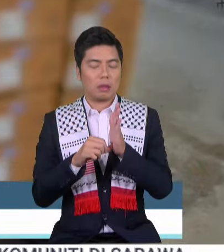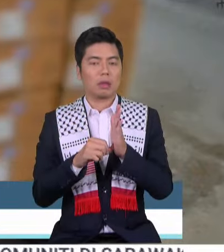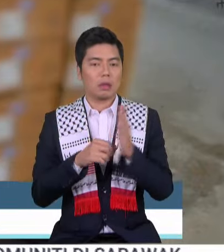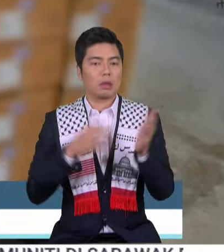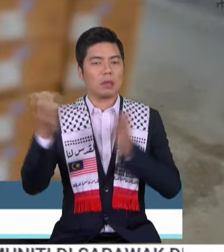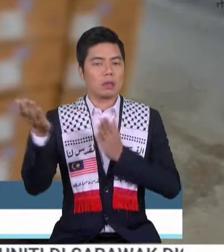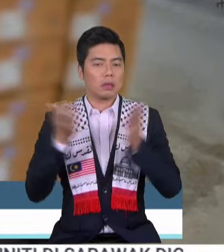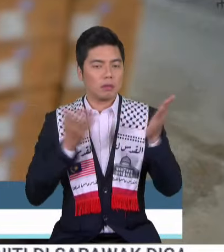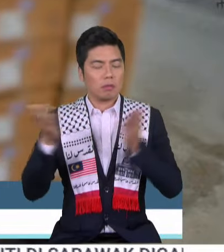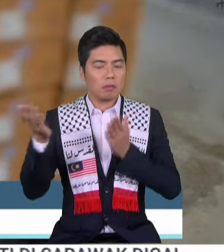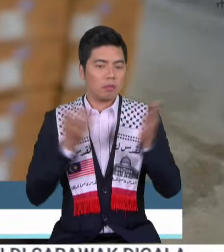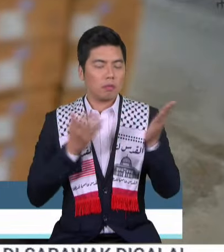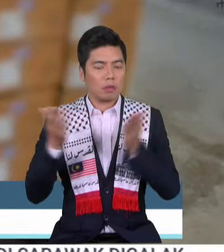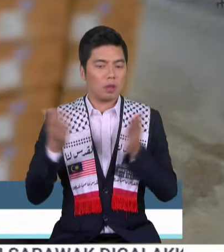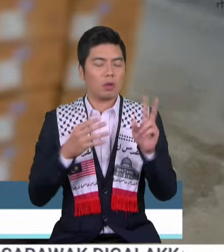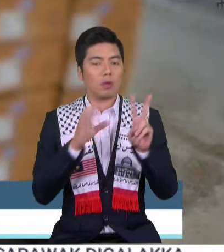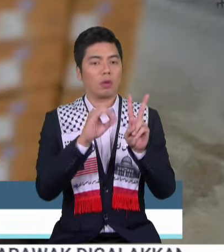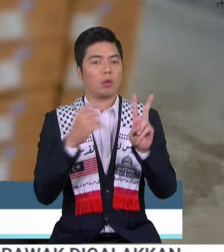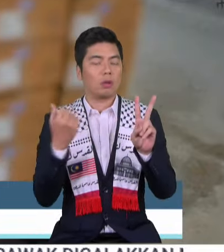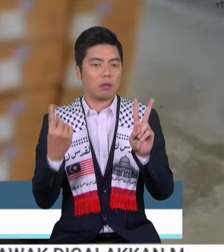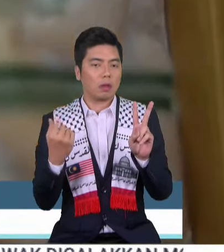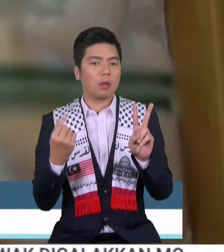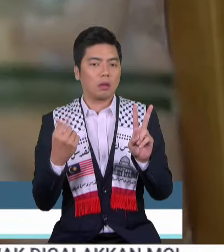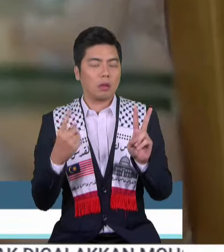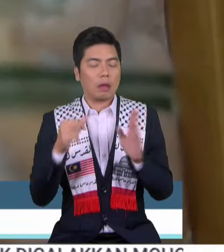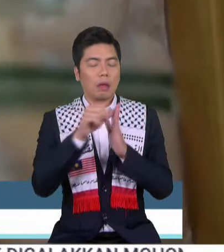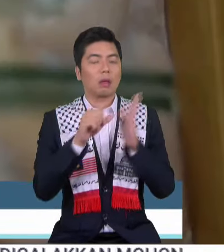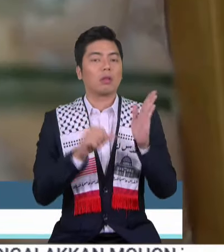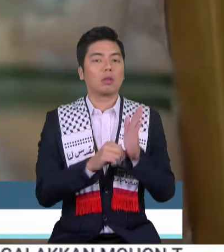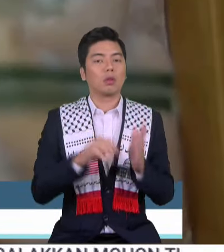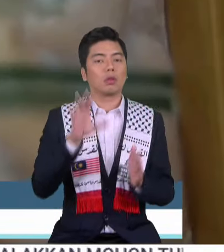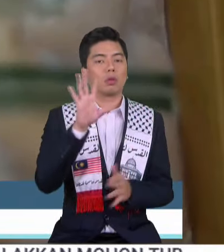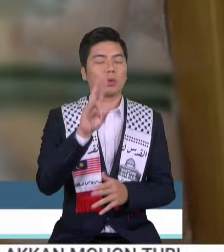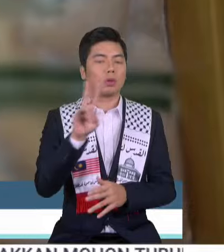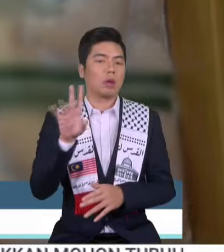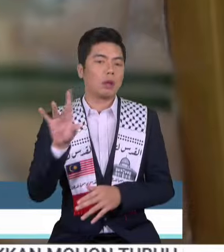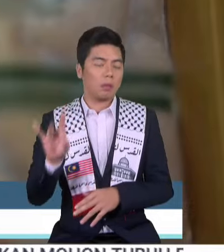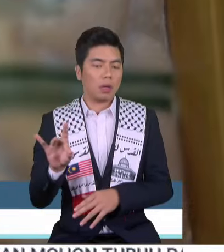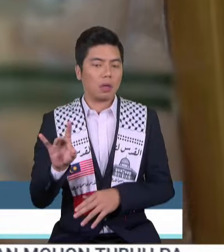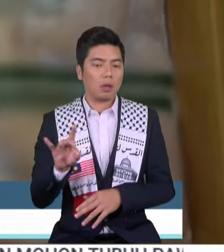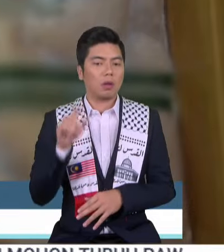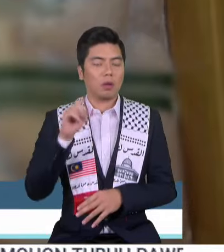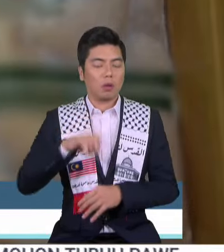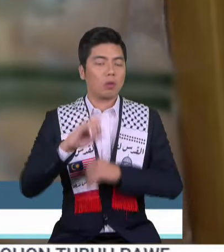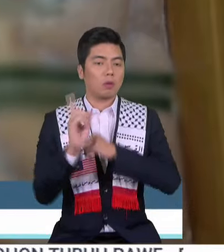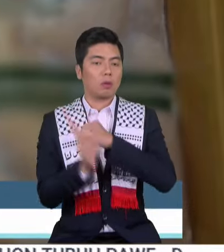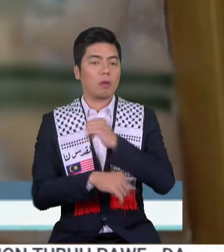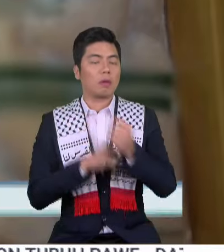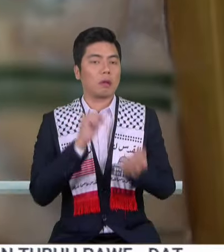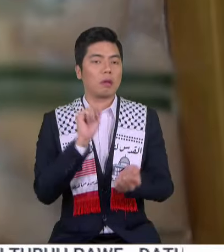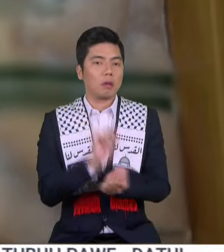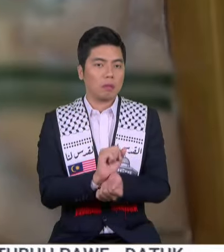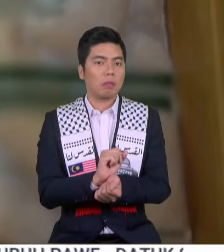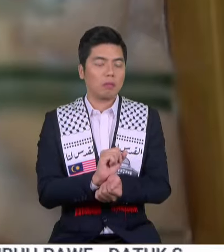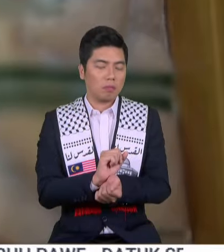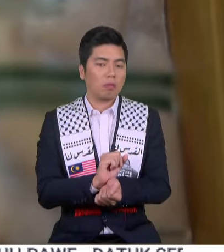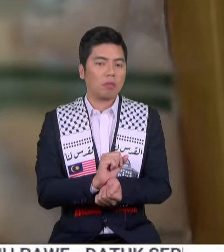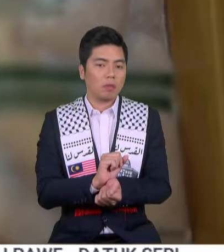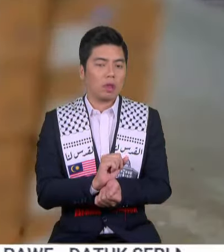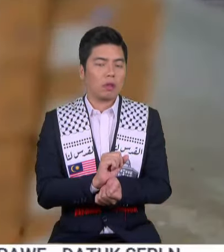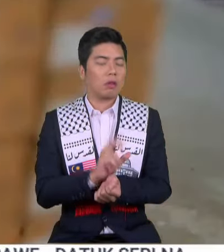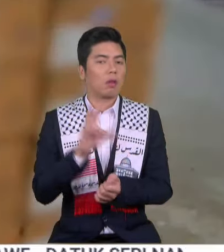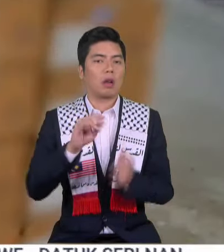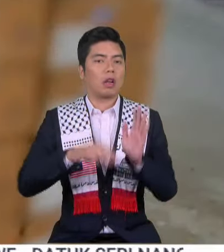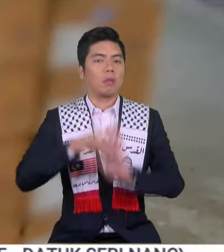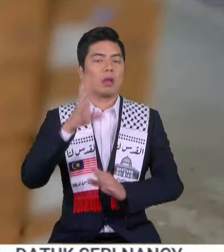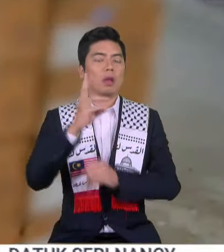Kuarantin dan Pemeriksaan Malaysia 2011 Akta 728. Ia memperuntukkan hukuman penjara sehingga tidak melebihi 6